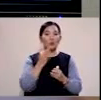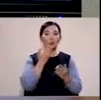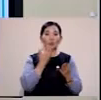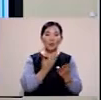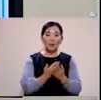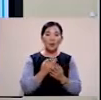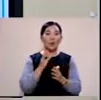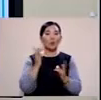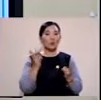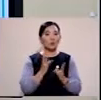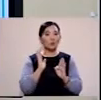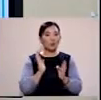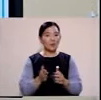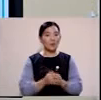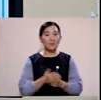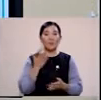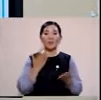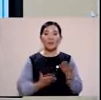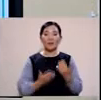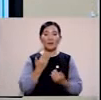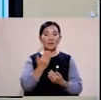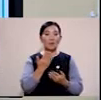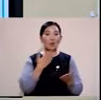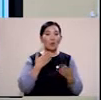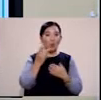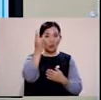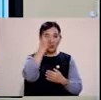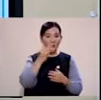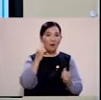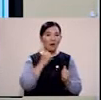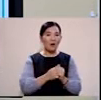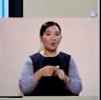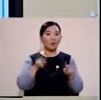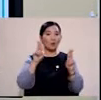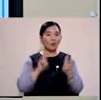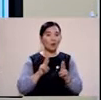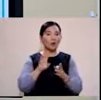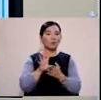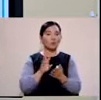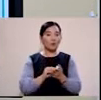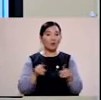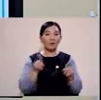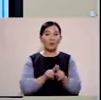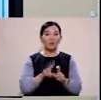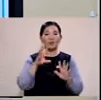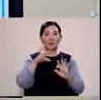o'tishingiz lozim bo'lar ekan. Agar siz muomala odobiga har doim rioya qilib yursangiz, demak, el-yurt